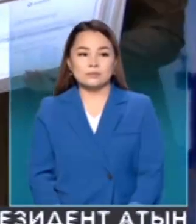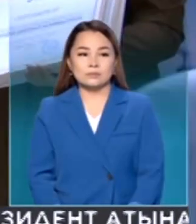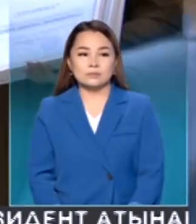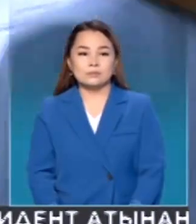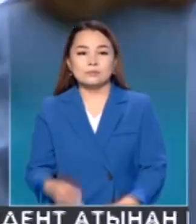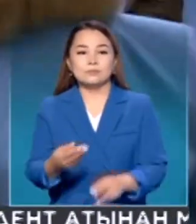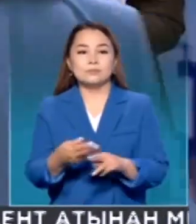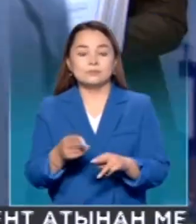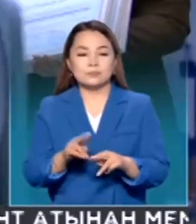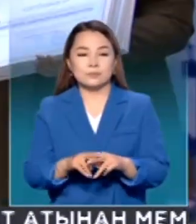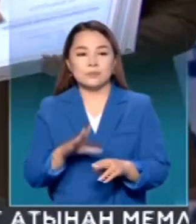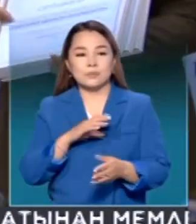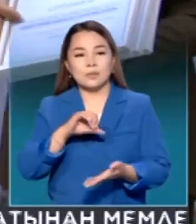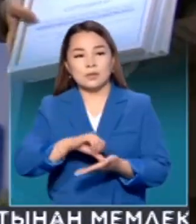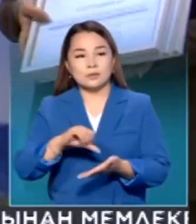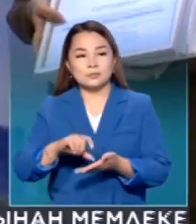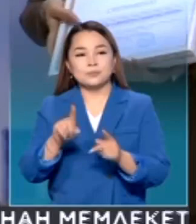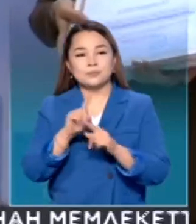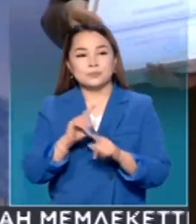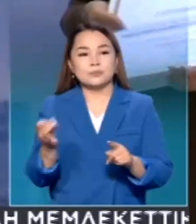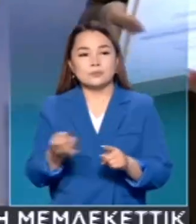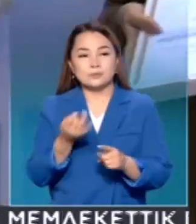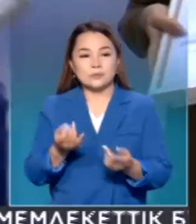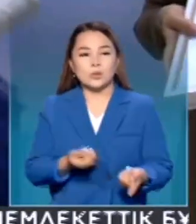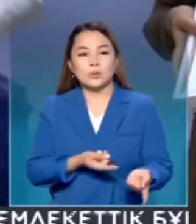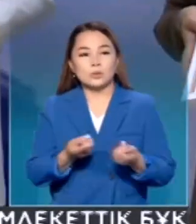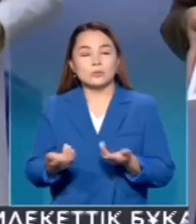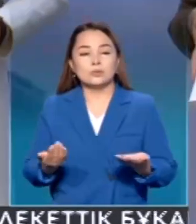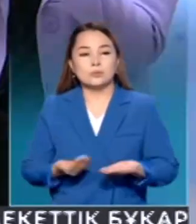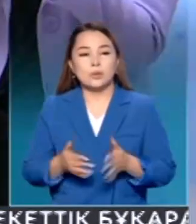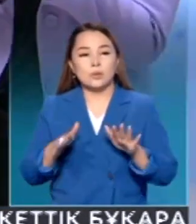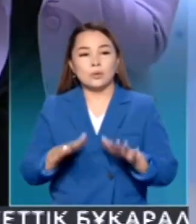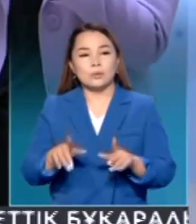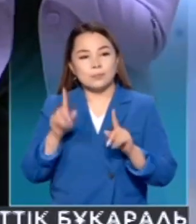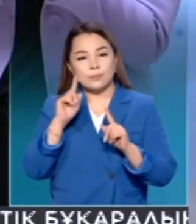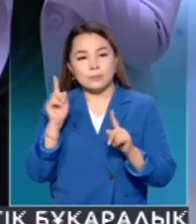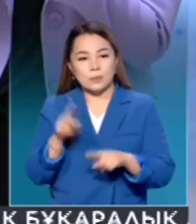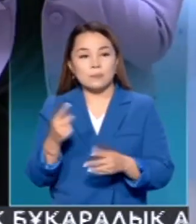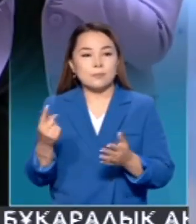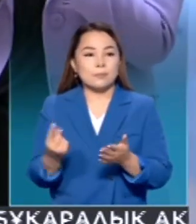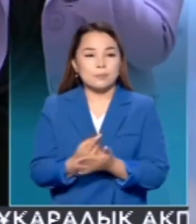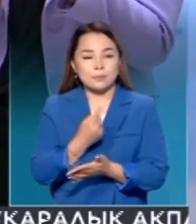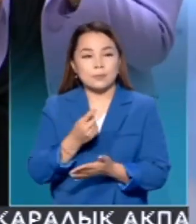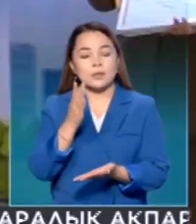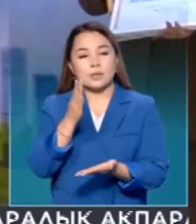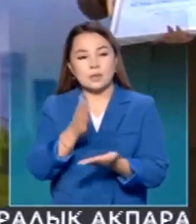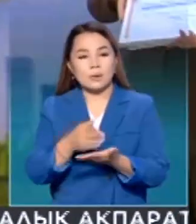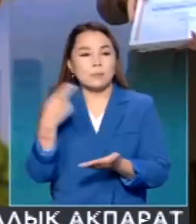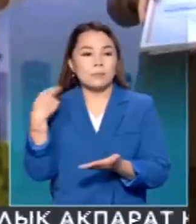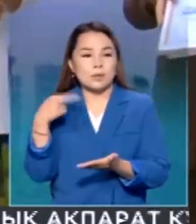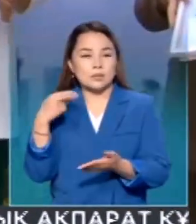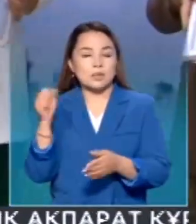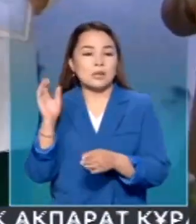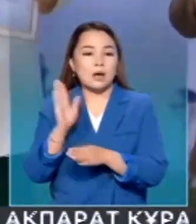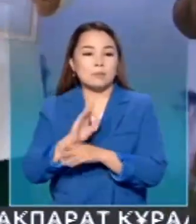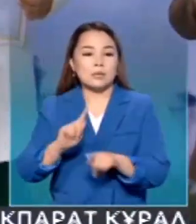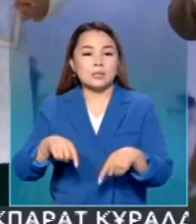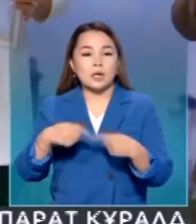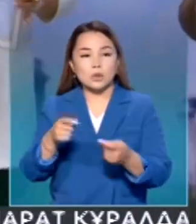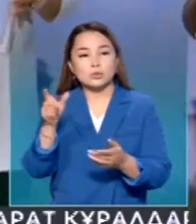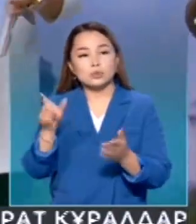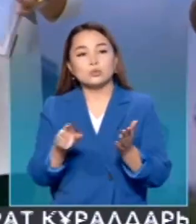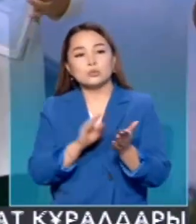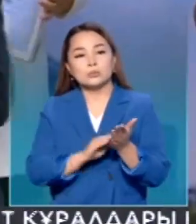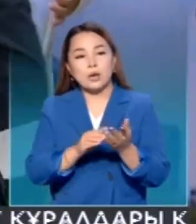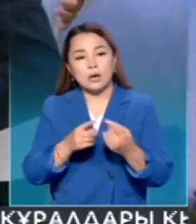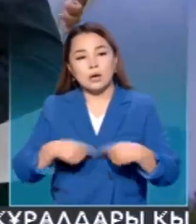Бұл ән бұрынғы әлінен өзгерек дегенде бұл қоныс иелерінің орны бөлек. Себебі алғаш рет тікелей президенттің тапсырмасымен